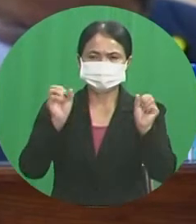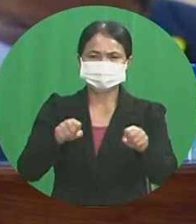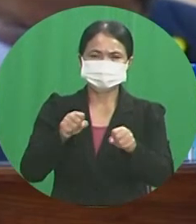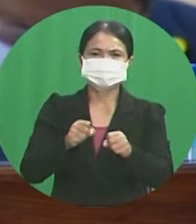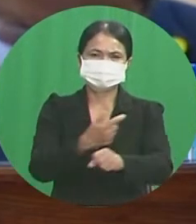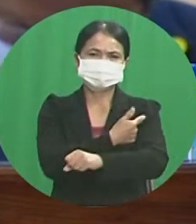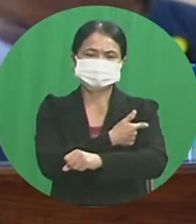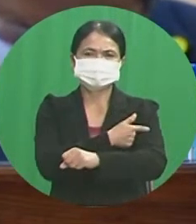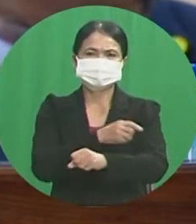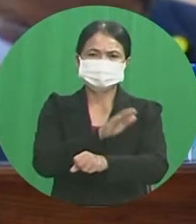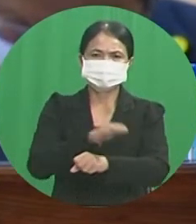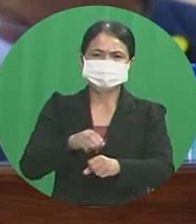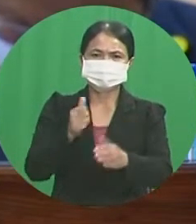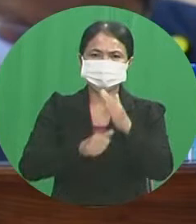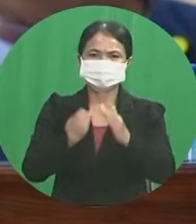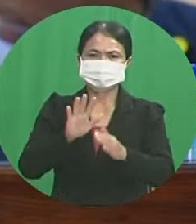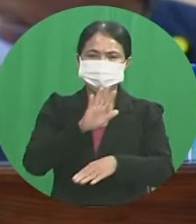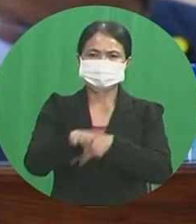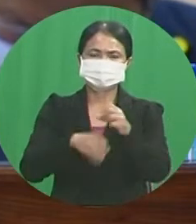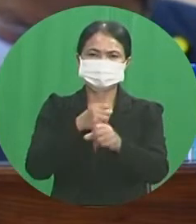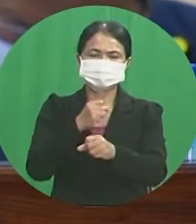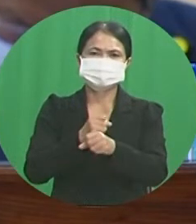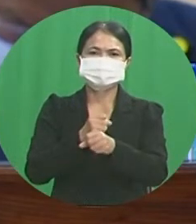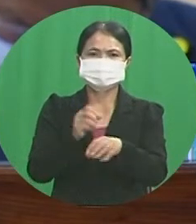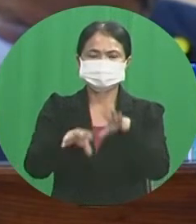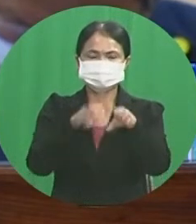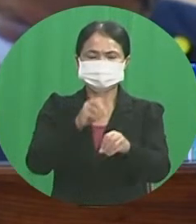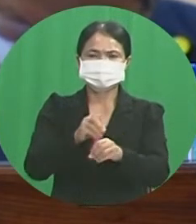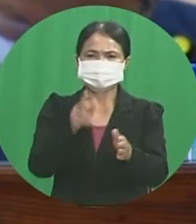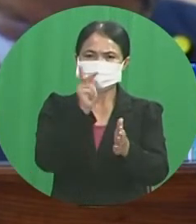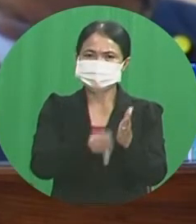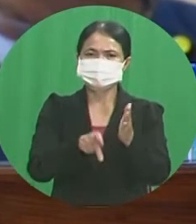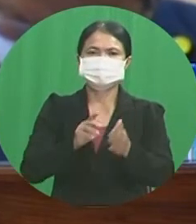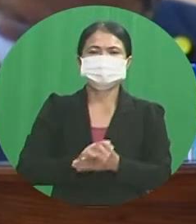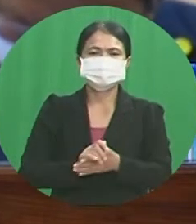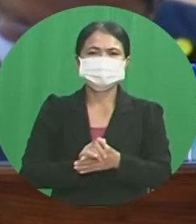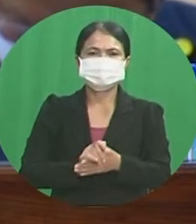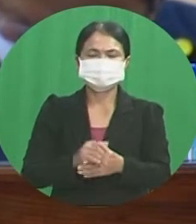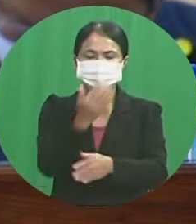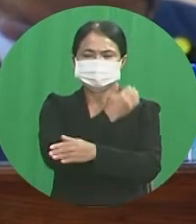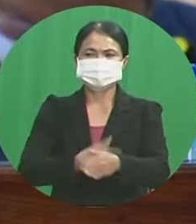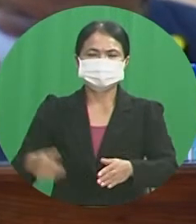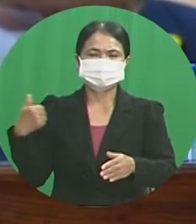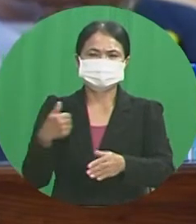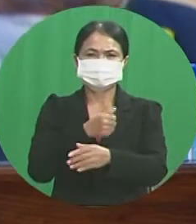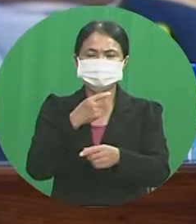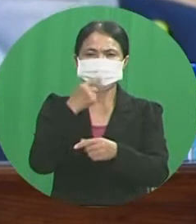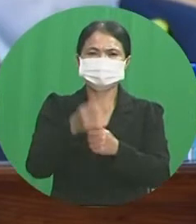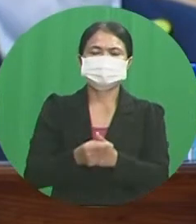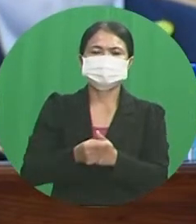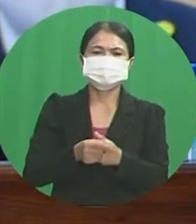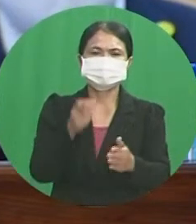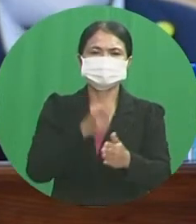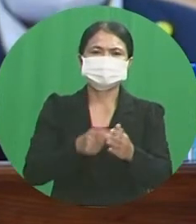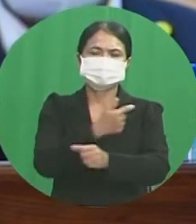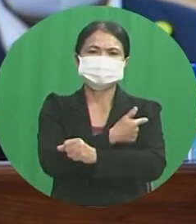ការចាក់វ៉ាក់សាំងដល់កុមារក្រោមអាយុ5ឆ្នាំដែលសិក្សានៅថ្នាក់មត្តេយ្យ ក្នុងនោះសម្ដេចតេជោបានថ្លែងថាក្នុងករ